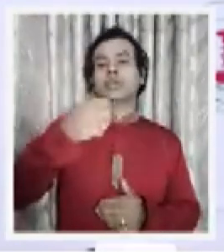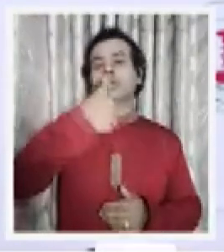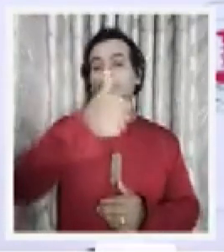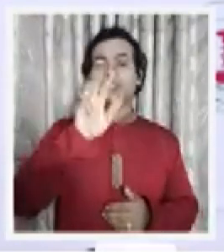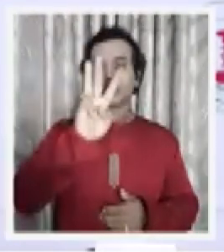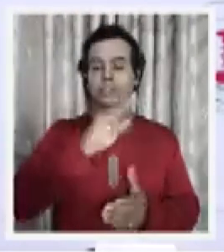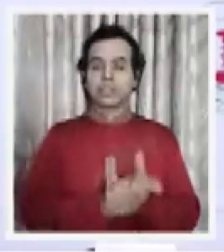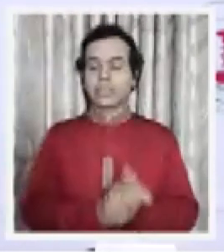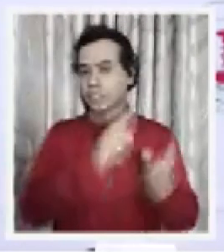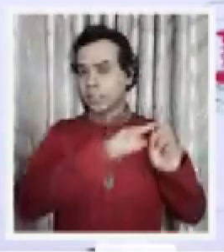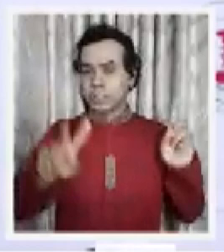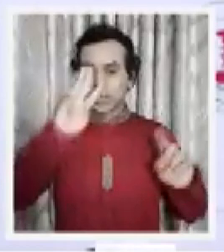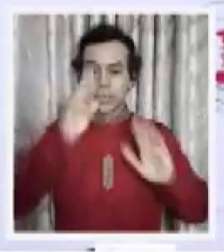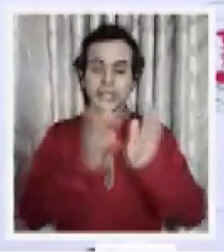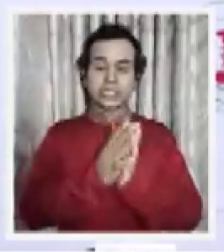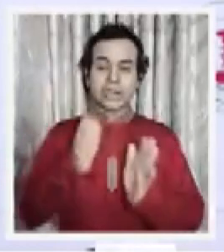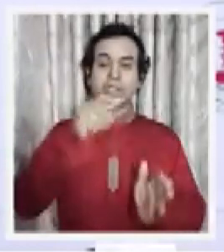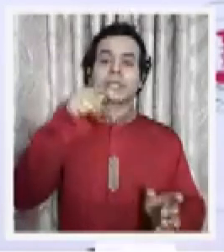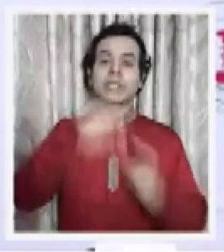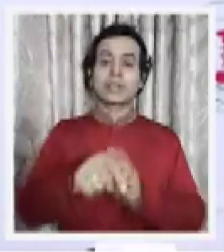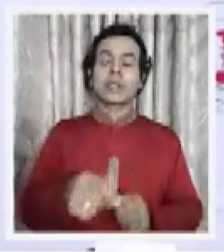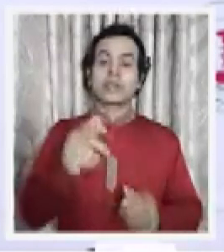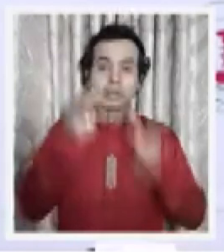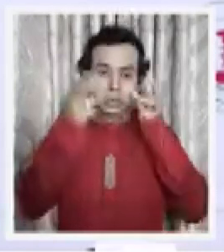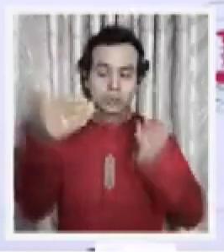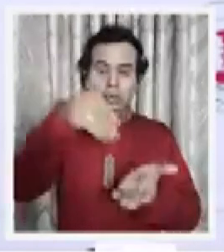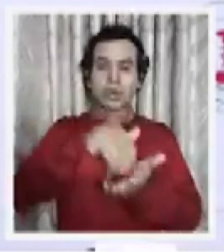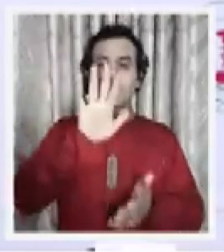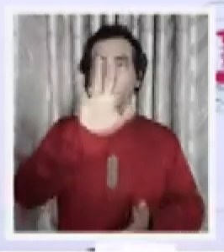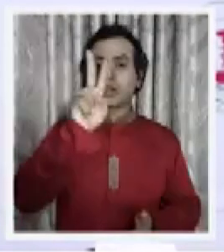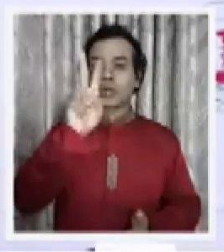24 ঘন্টায় 363 জন। এ পর্যন্ত সর্বমোট আইসোলেশনে